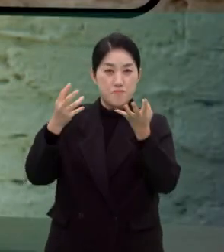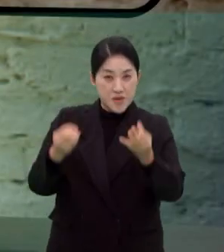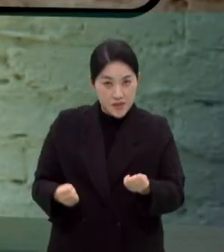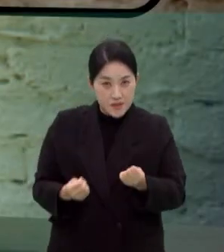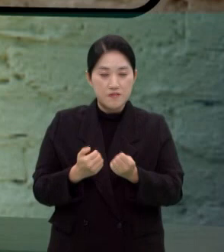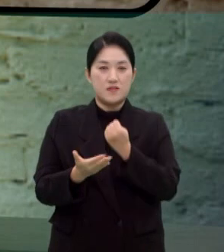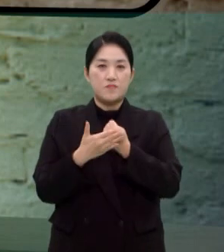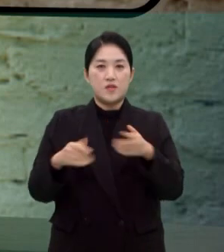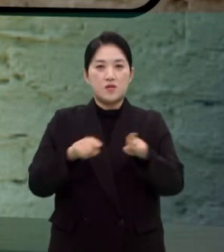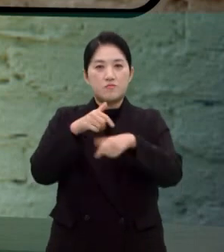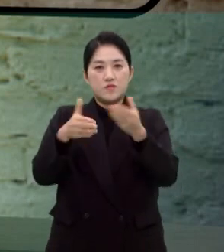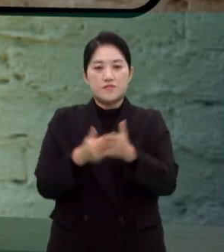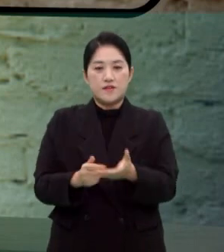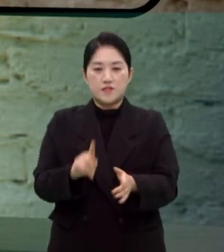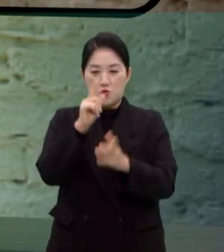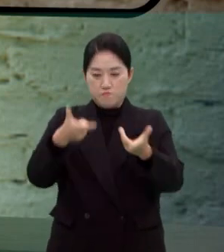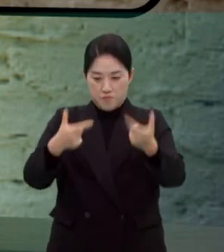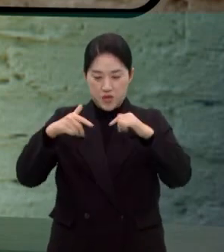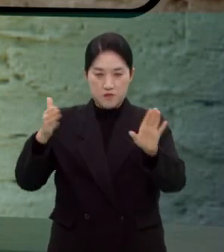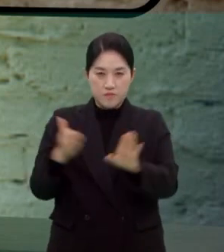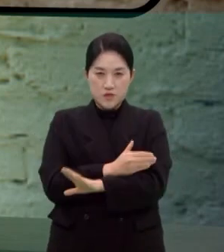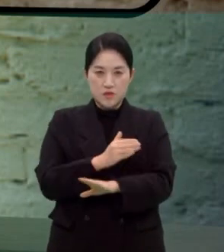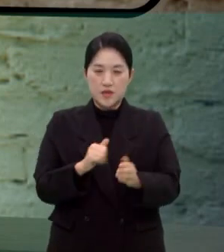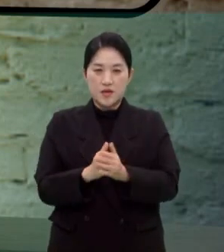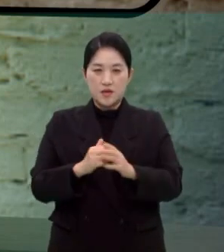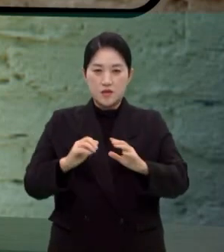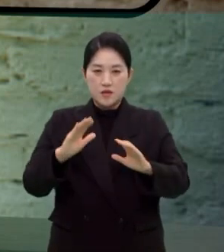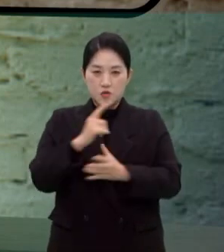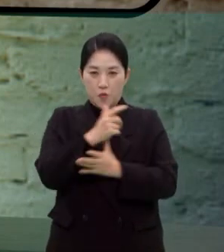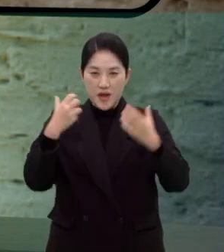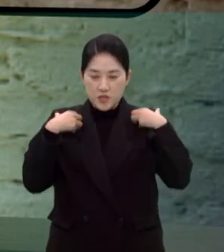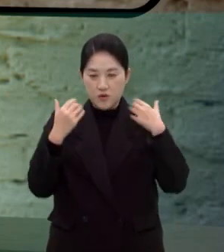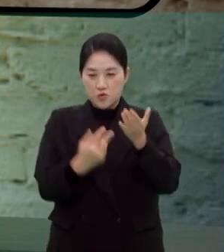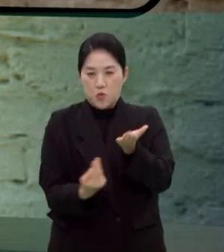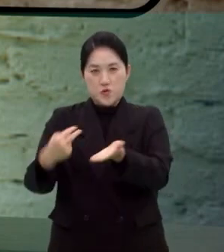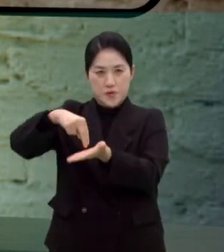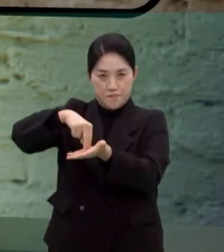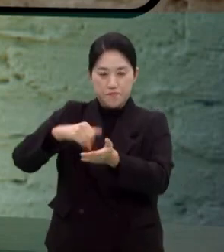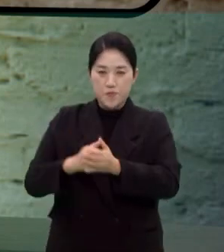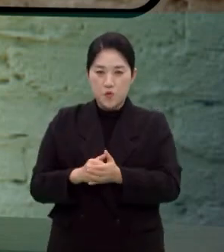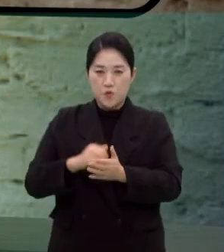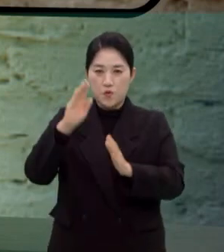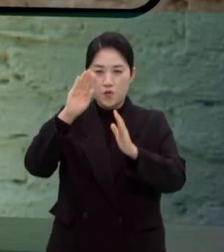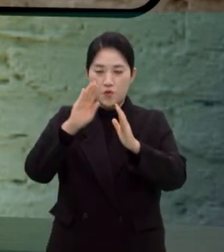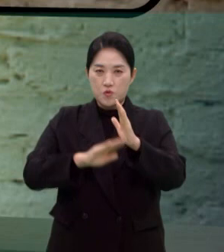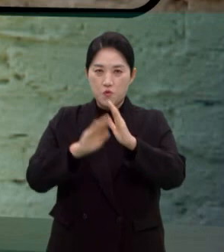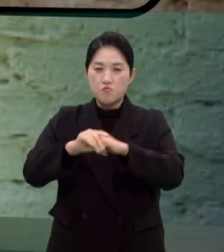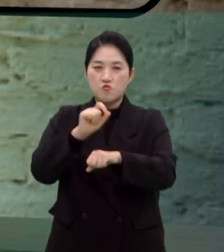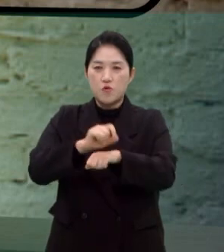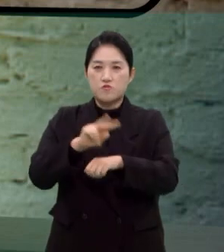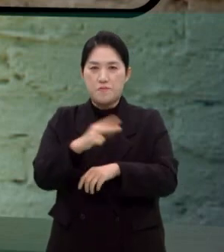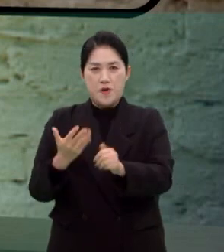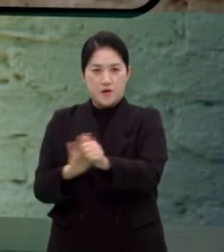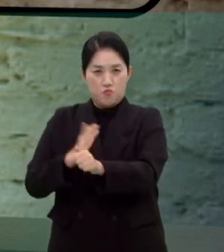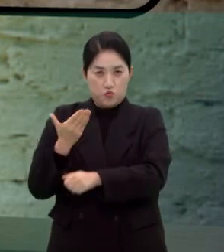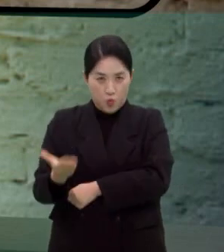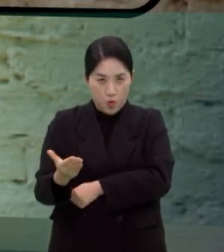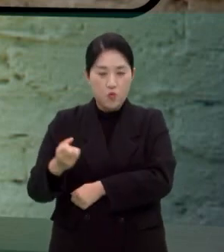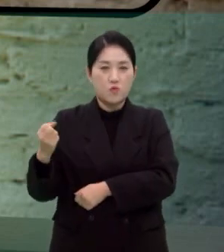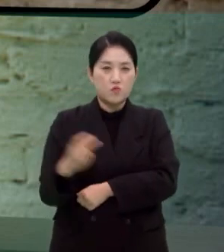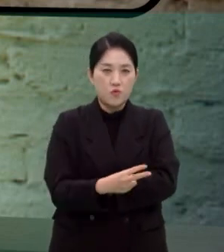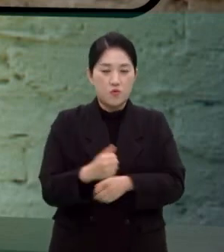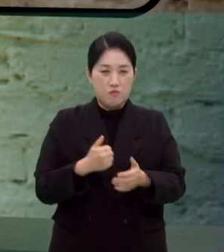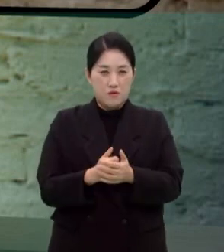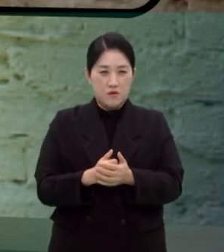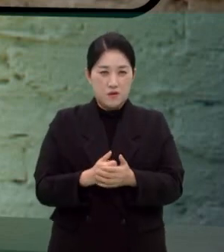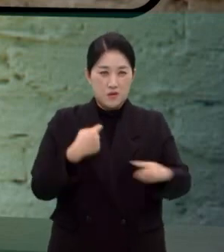집권 직후 독립된 국가소방청 개청, 소방공무원의 국가직 전환을 이루어냈으며 많은 정치적